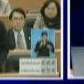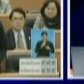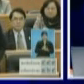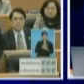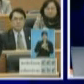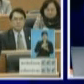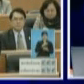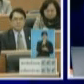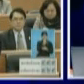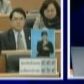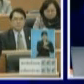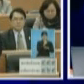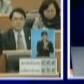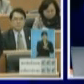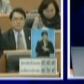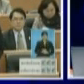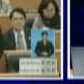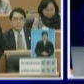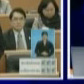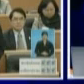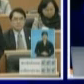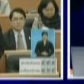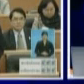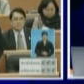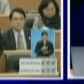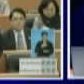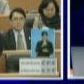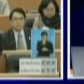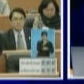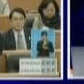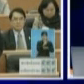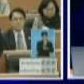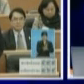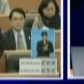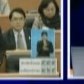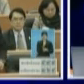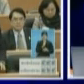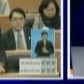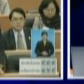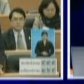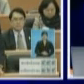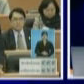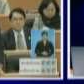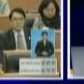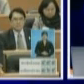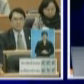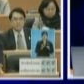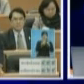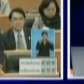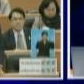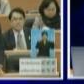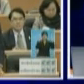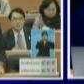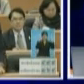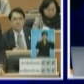คุณเป็นนายกรัฐมนตรีคุณจะเดินทางไปไหนมาไหนคุณต้องบอกประชาชนนะว่าคุณไปทำอะไรที่ไหนการเจรจาของคุณเนี่ยมันคือเอาประ